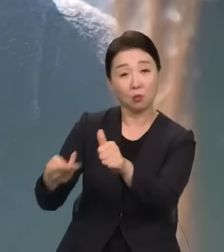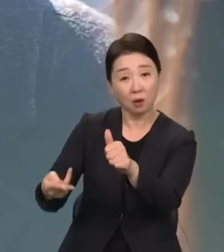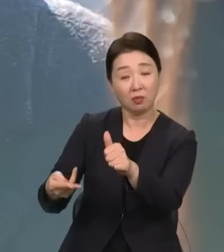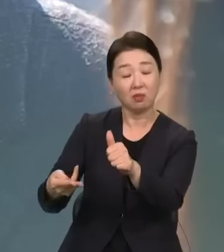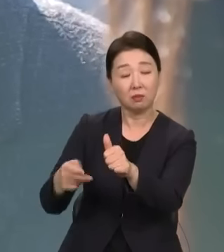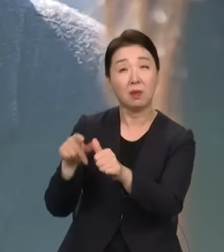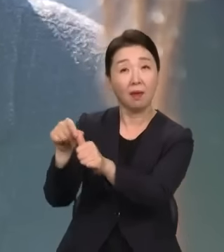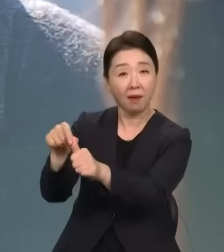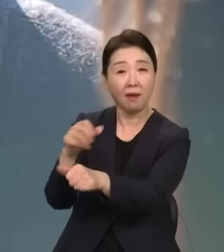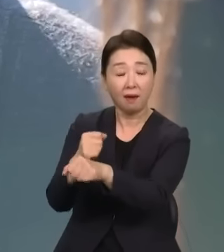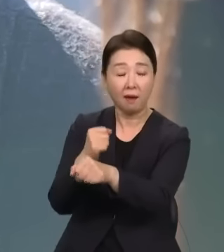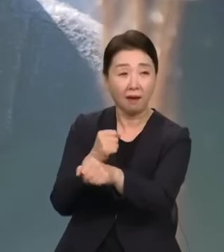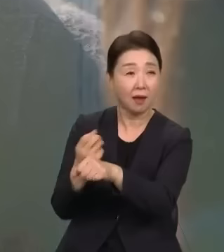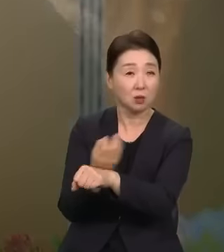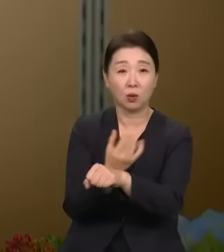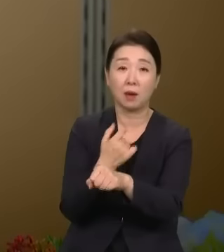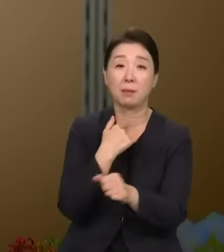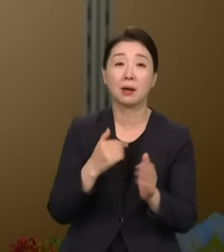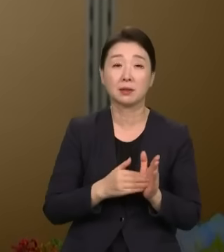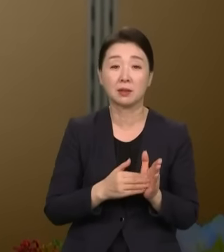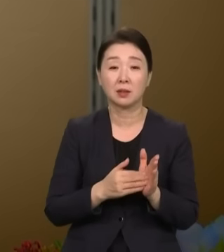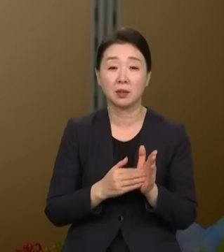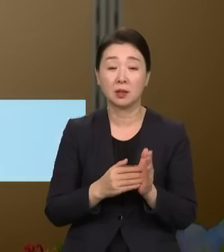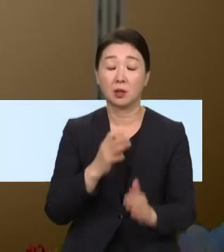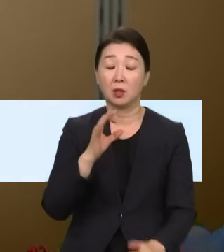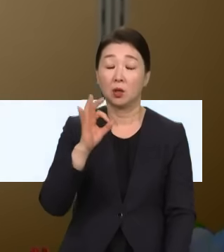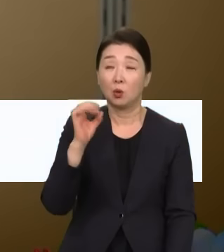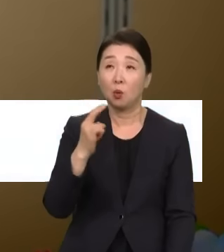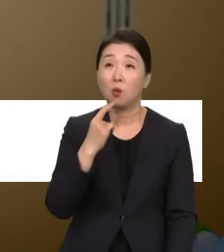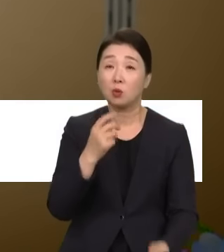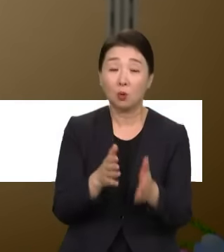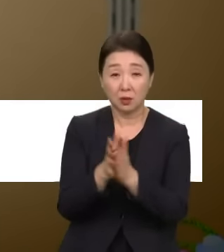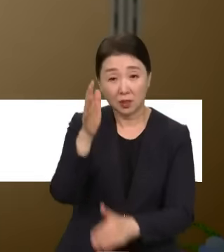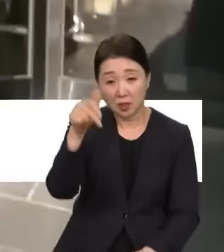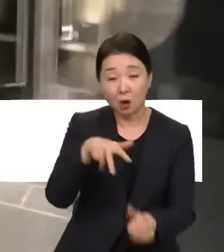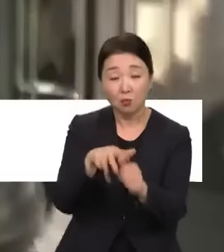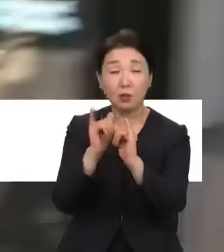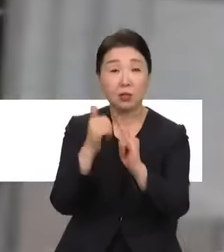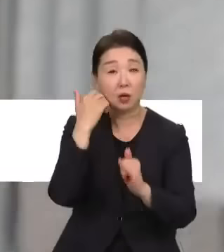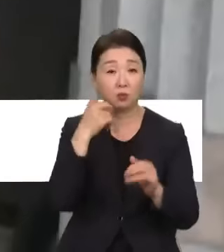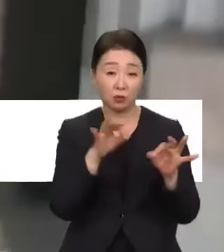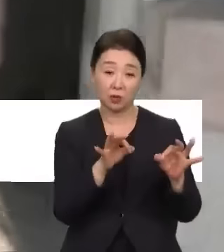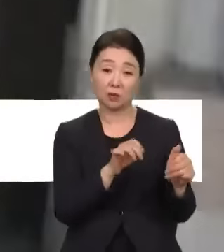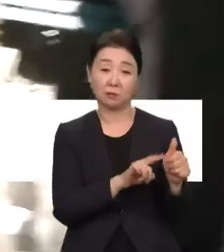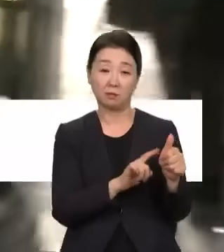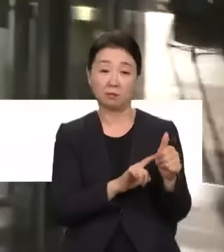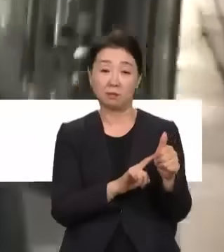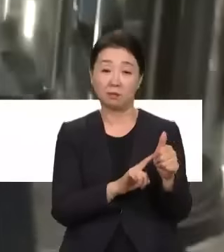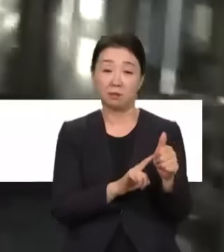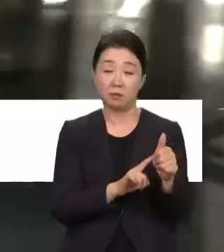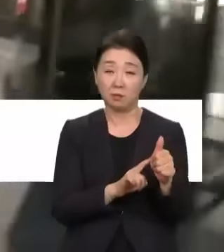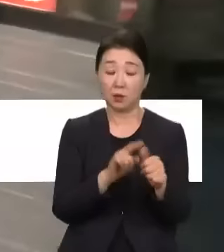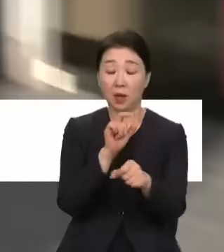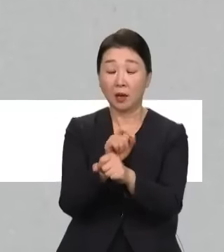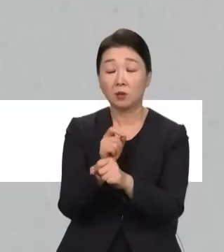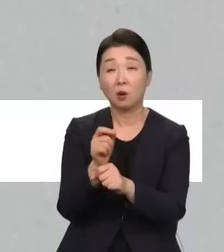알선한 정황을 포착했습니다. 오세훈 서울시장 후원자로 알려진 김모 씨, 대통령실 6급 행정관 조모